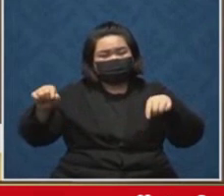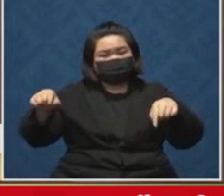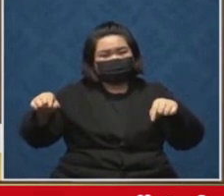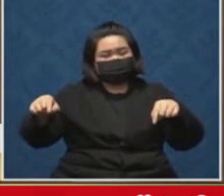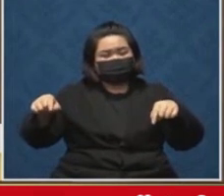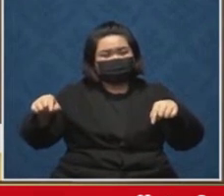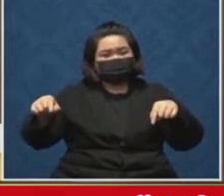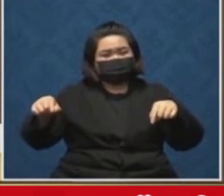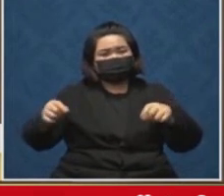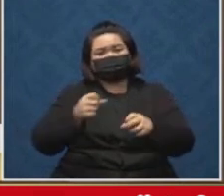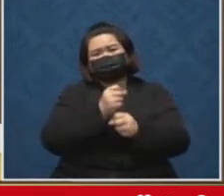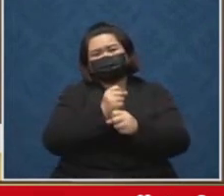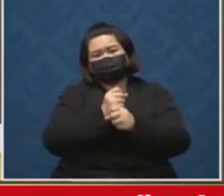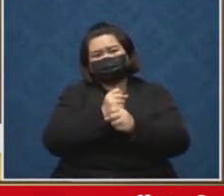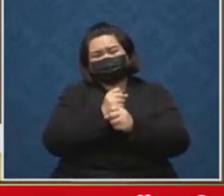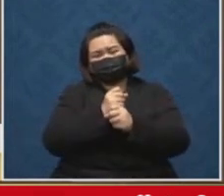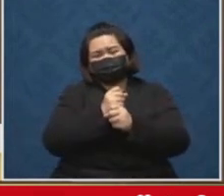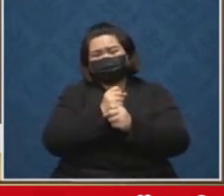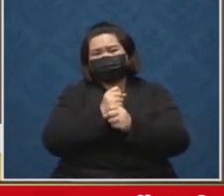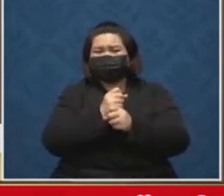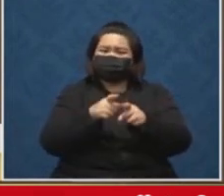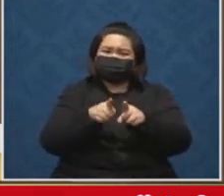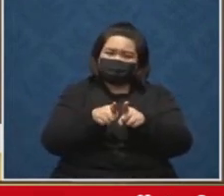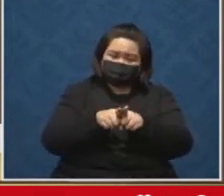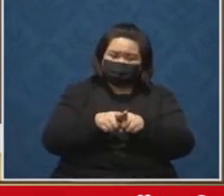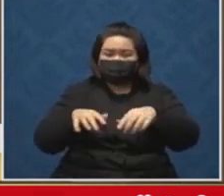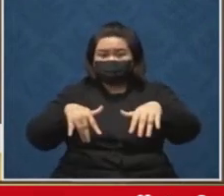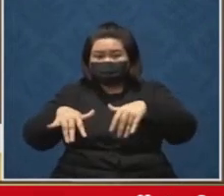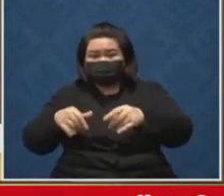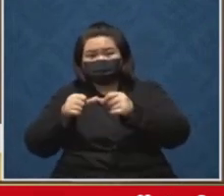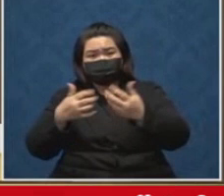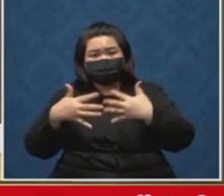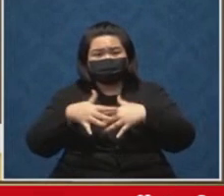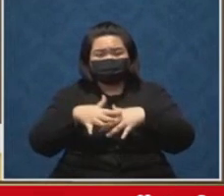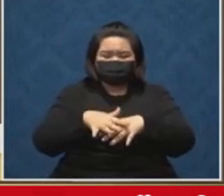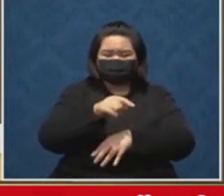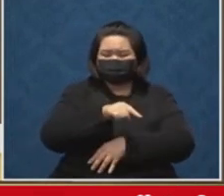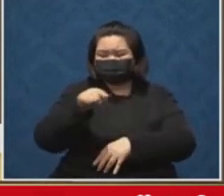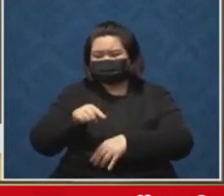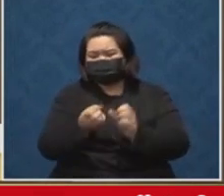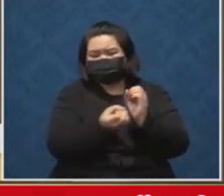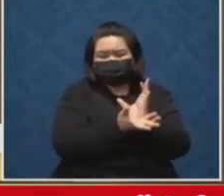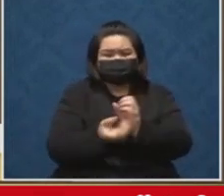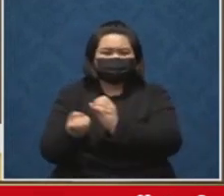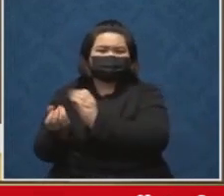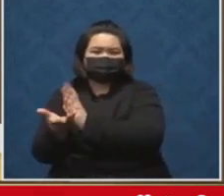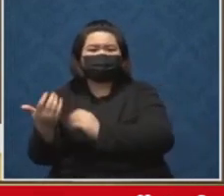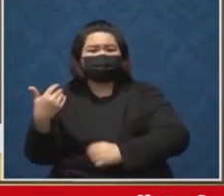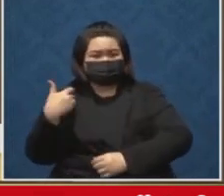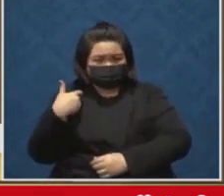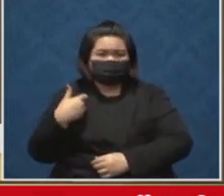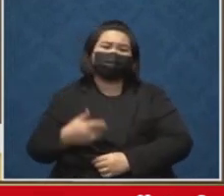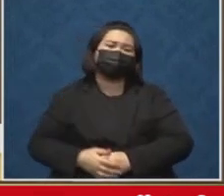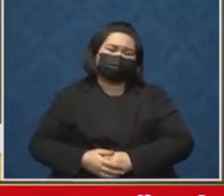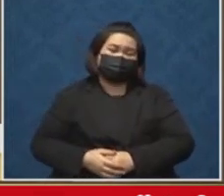ามปรับให้เป็นพื้นที่ที่อยู่กับชาวบ้านได้บางหมู่บ้านตั้งขึ้น